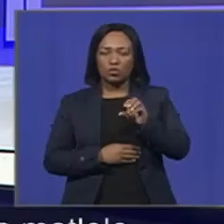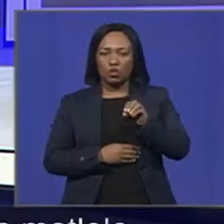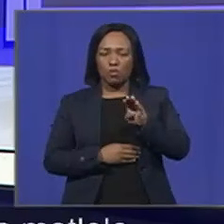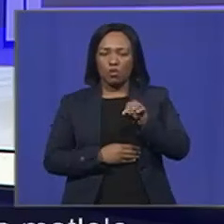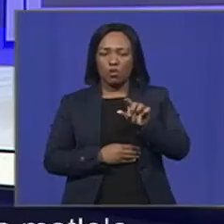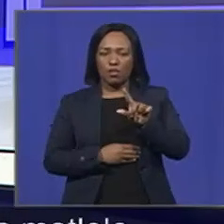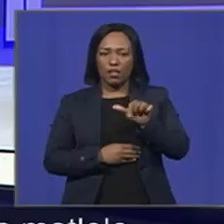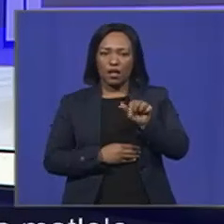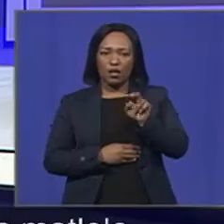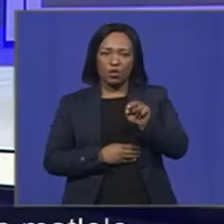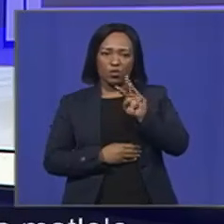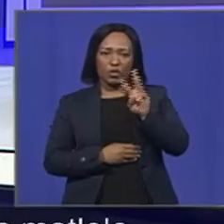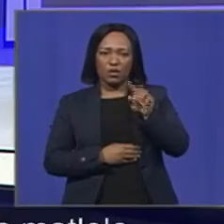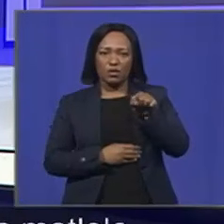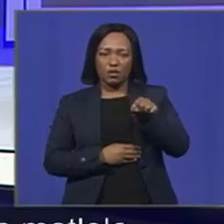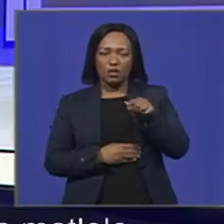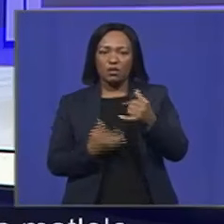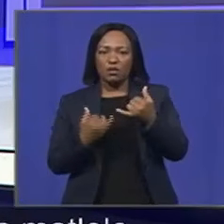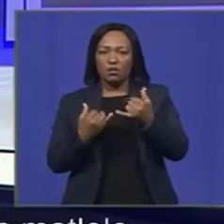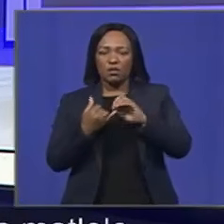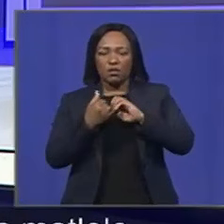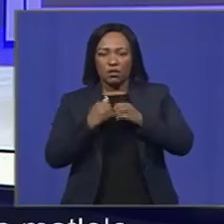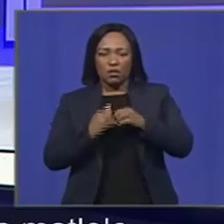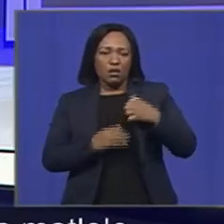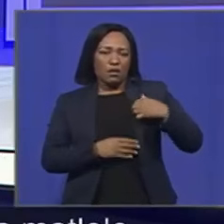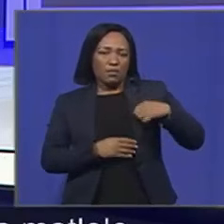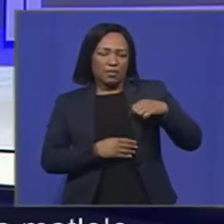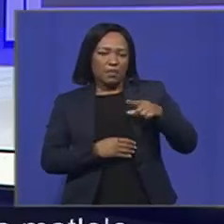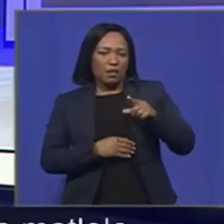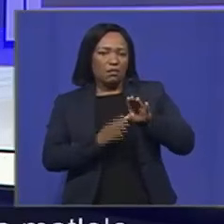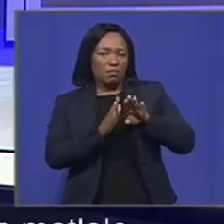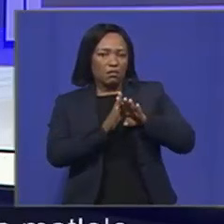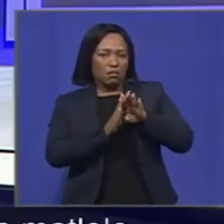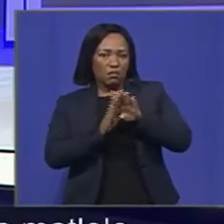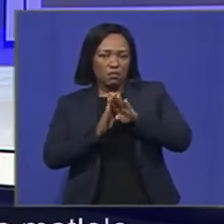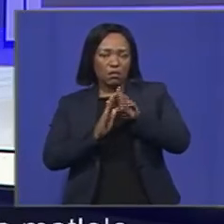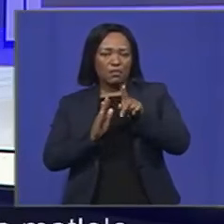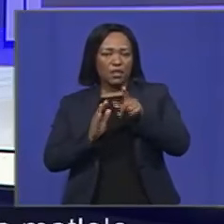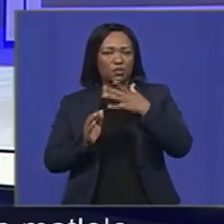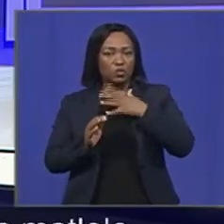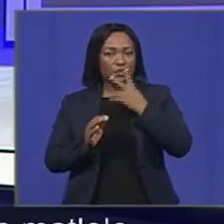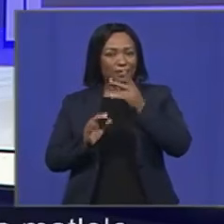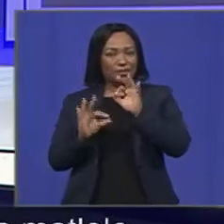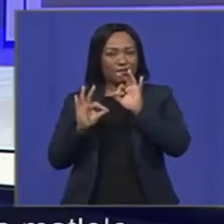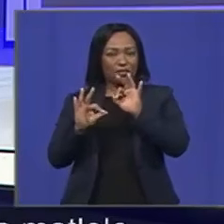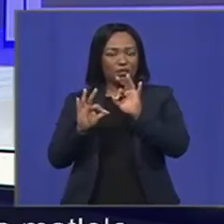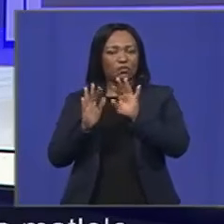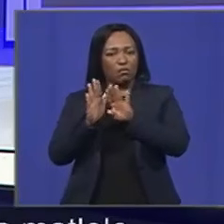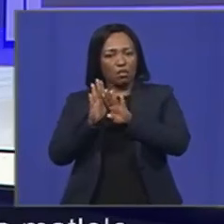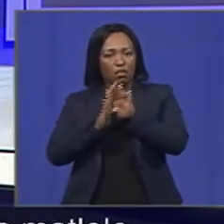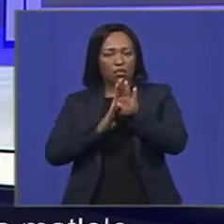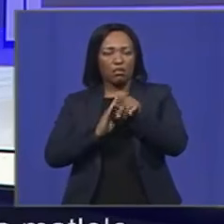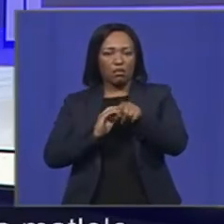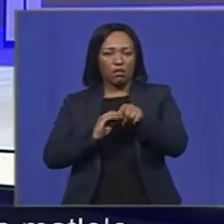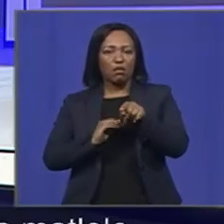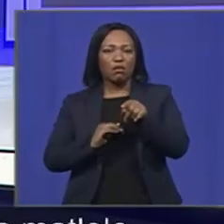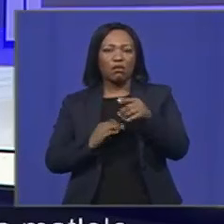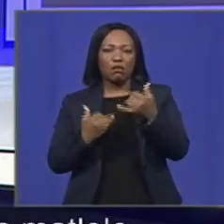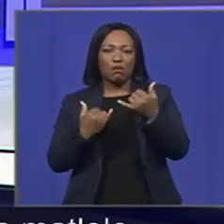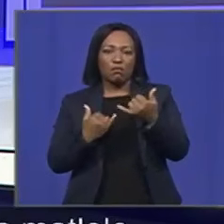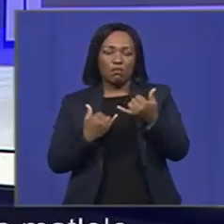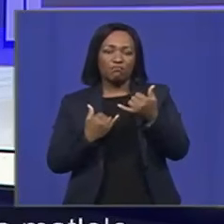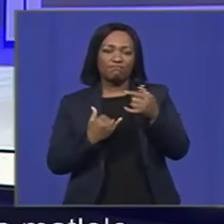netefatsa gore maano a yona a go tsosolosa masepala a nna le dipholo tse di bonagalang go ka tlhabolola. Puso ya bosetšhaba e